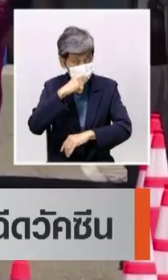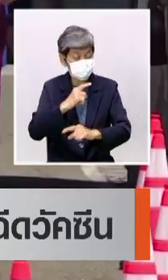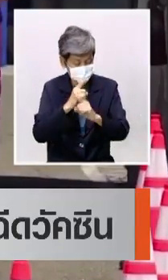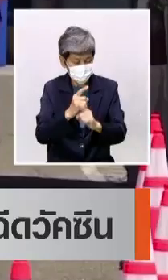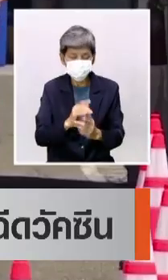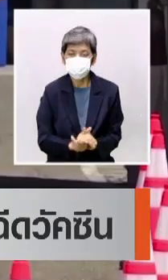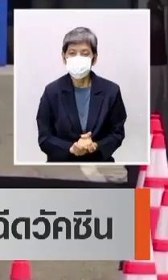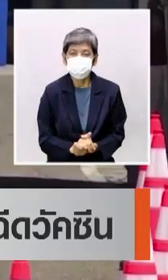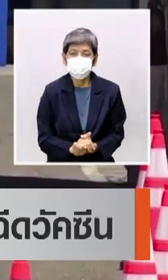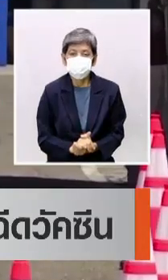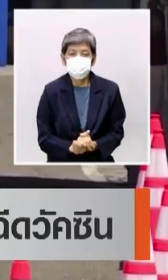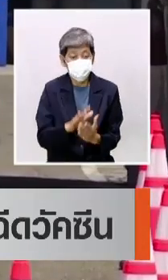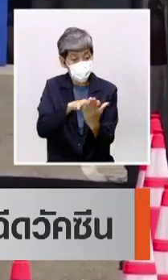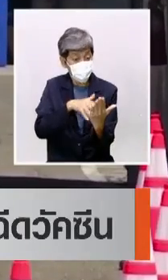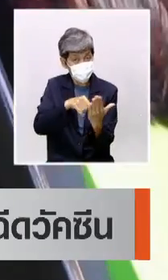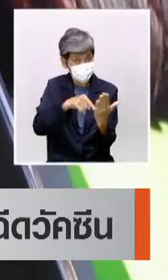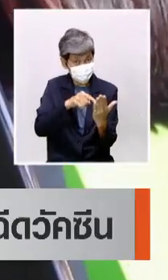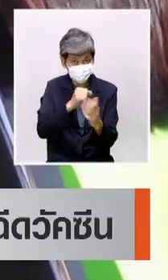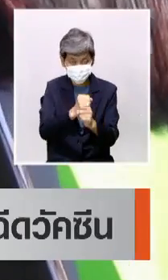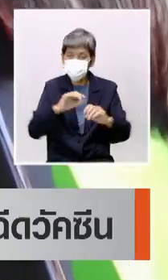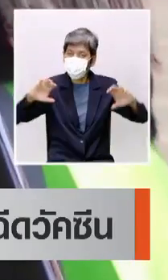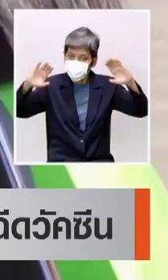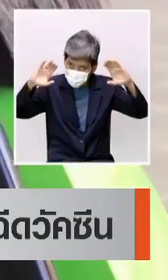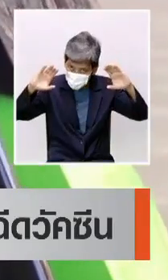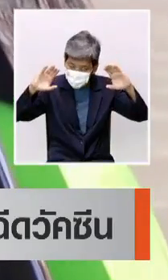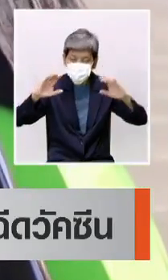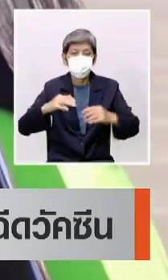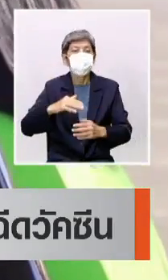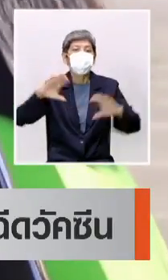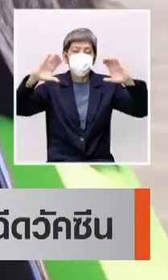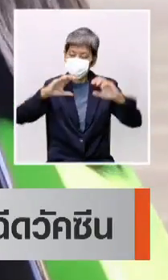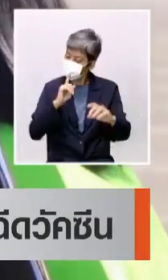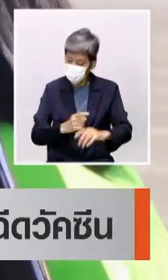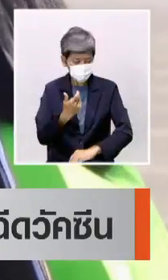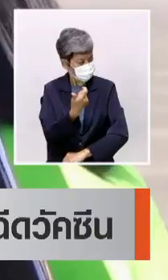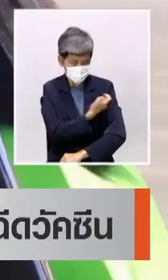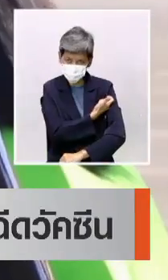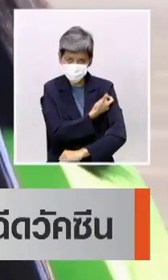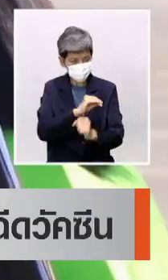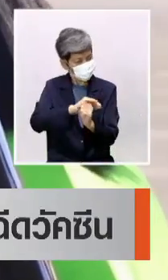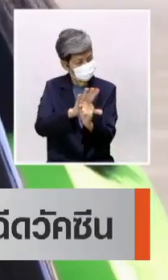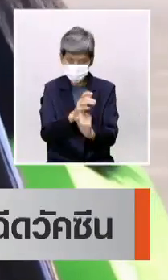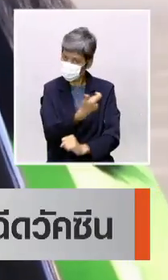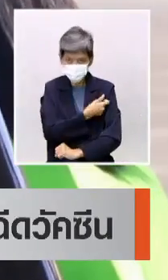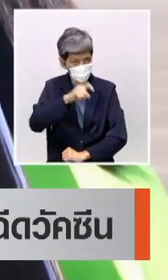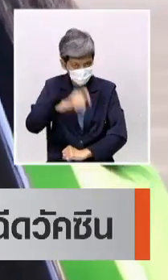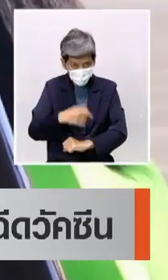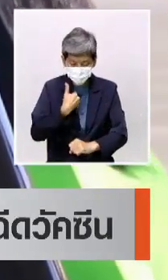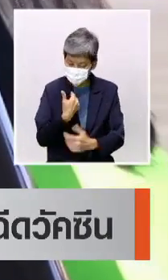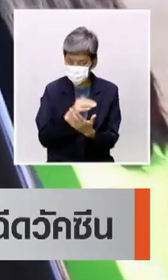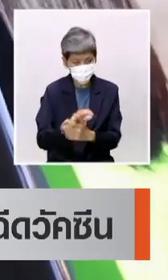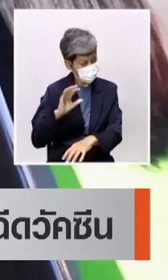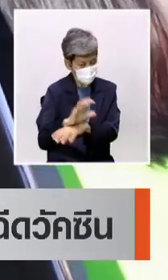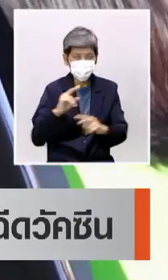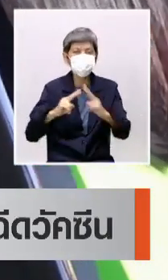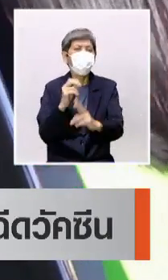ไทยค่ะแผนใหม่นี้นะคะกำหนดให้ข้าราชการรัฐบาลกลางสหรัฐทุกคนจะต้องฉีดวัคซีนต้านโควิด-19 และมีคำสั่งให้ก